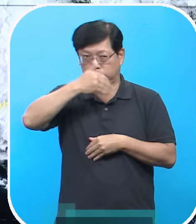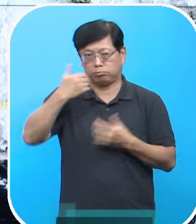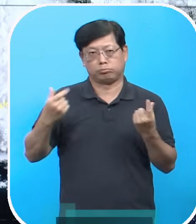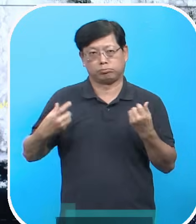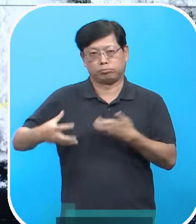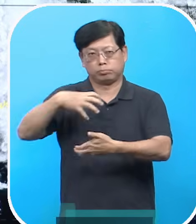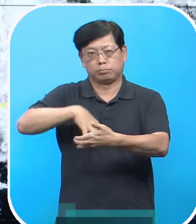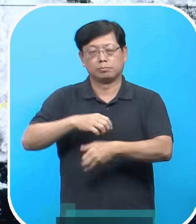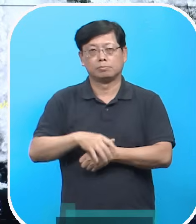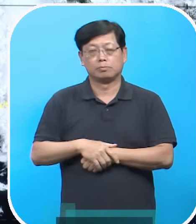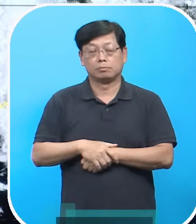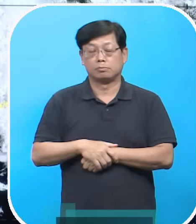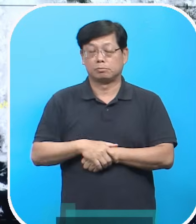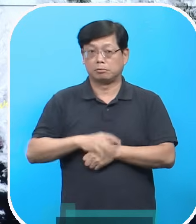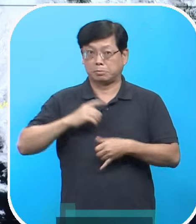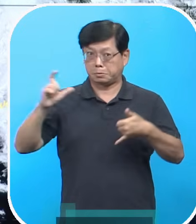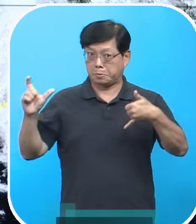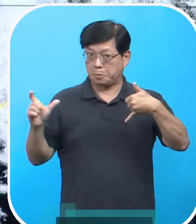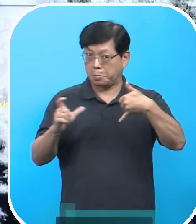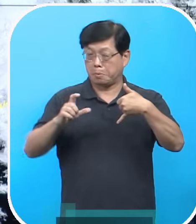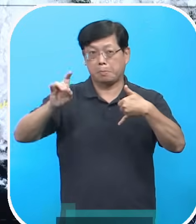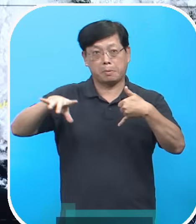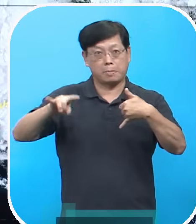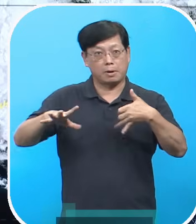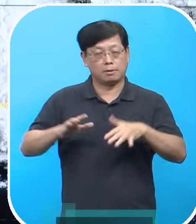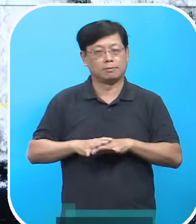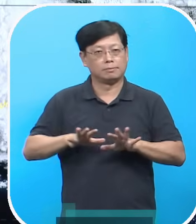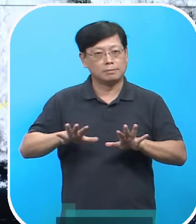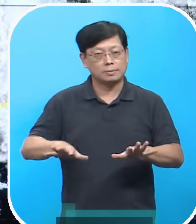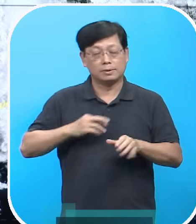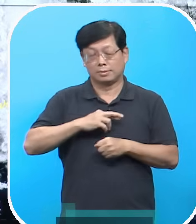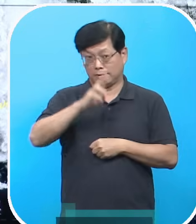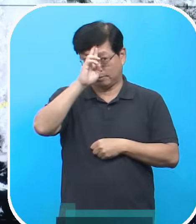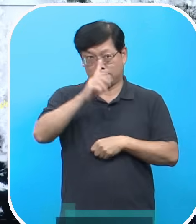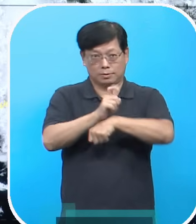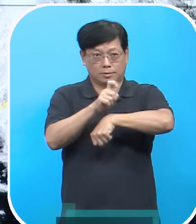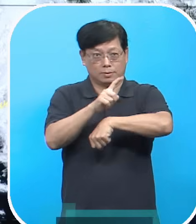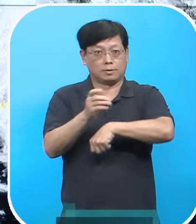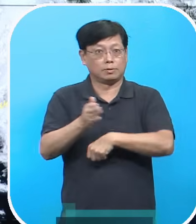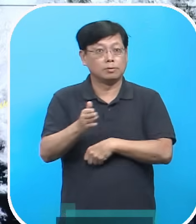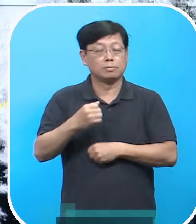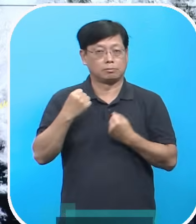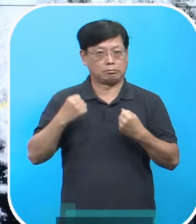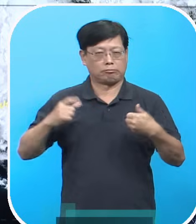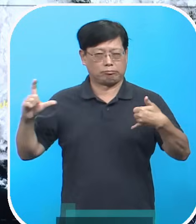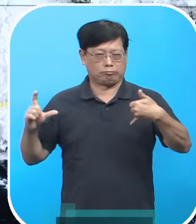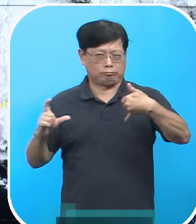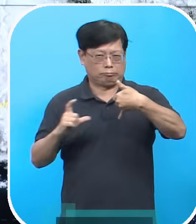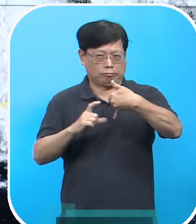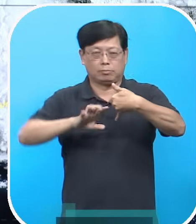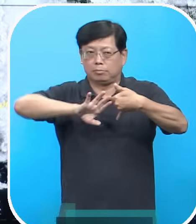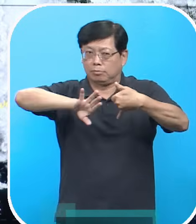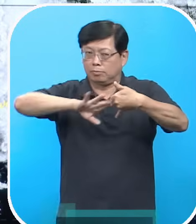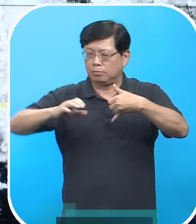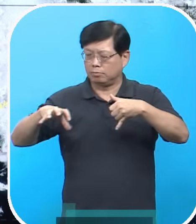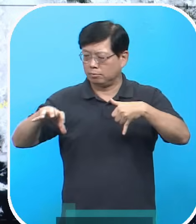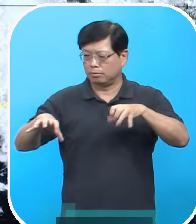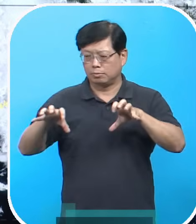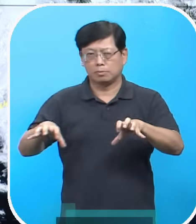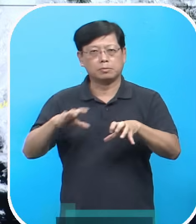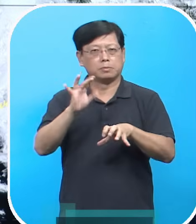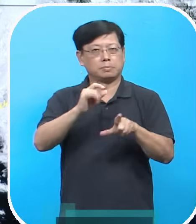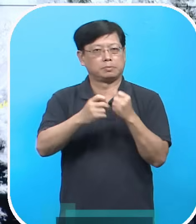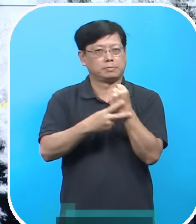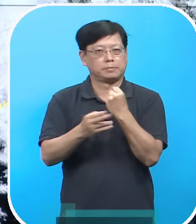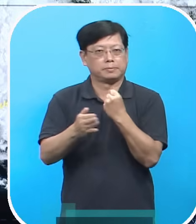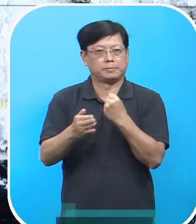区。而从台风的位置上面来看，今天中午11点的时候，台风已经来到了台东东方大概100公里的海